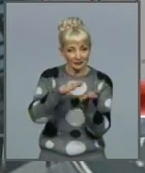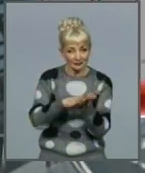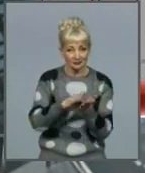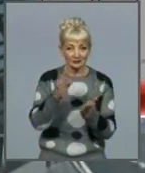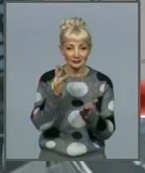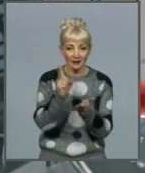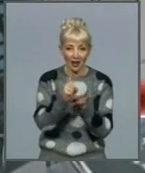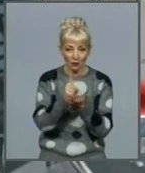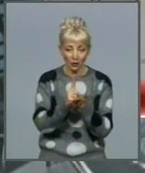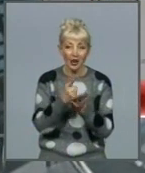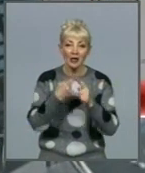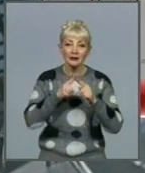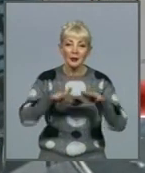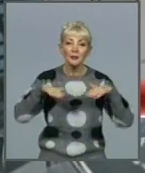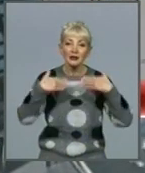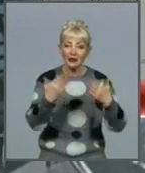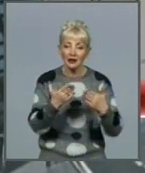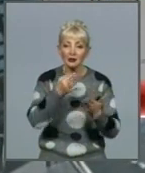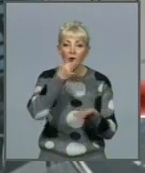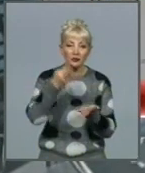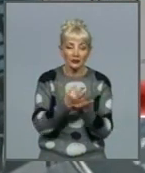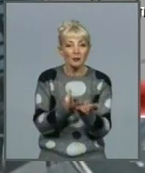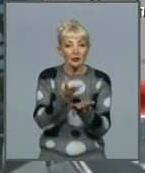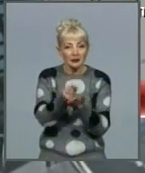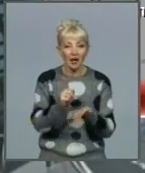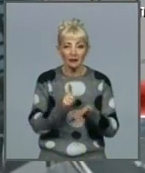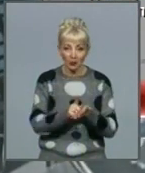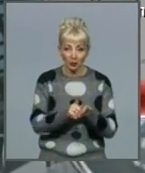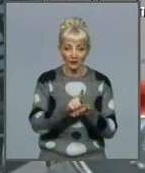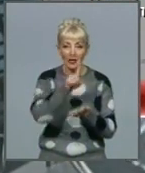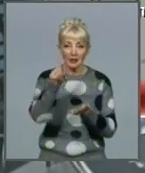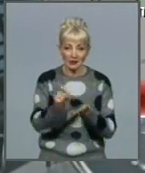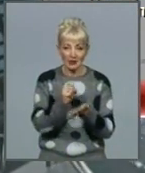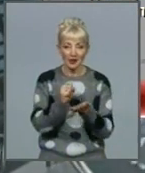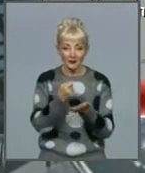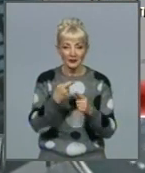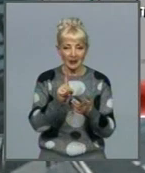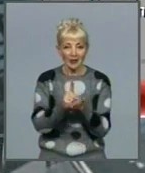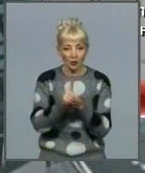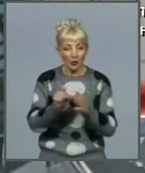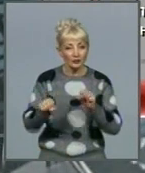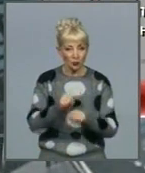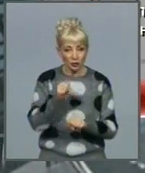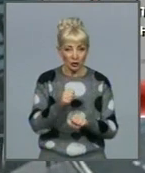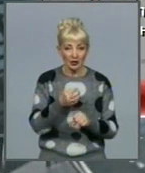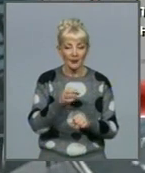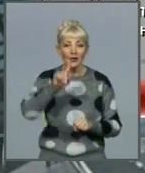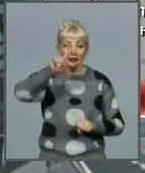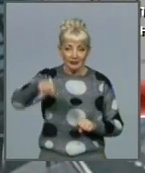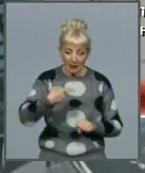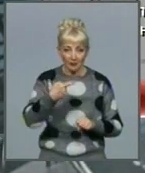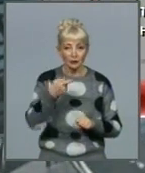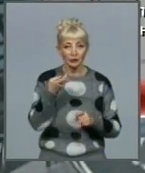принцип винної відповідальності платника податків за податкові правопорушення. Визначає вимоги щодо вмотивованості рішень